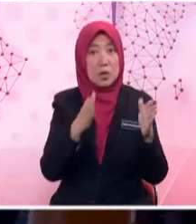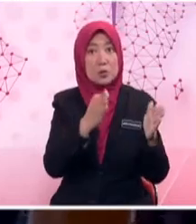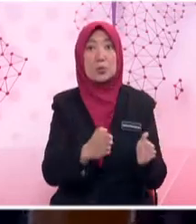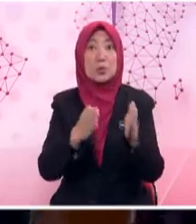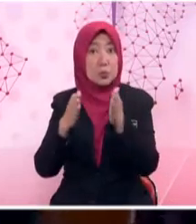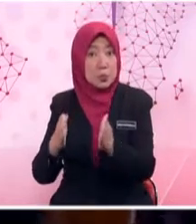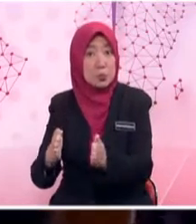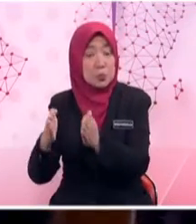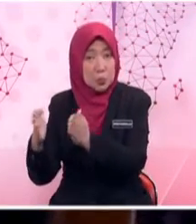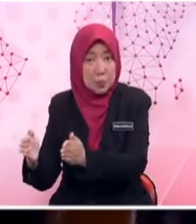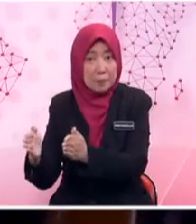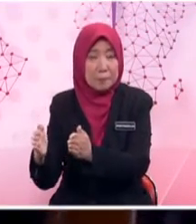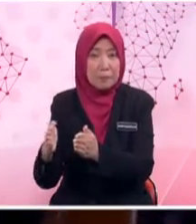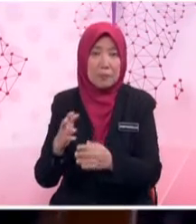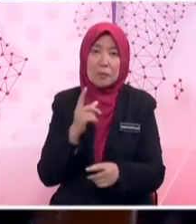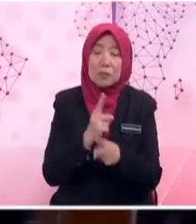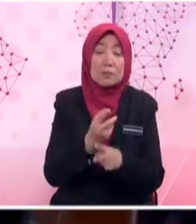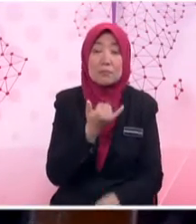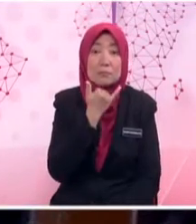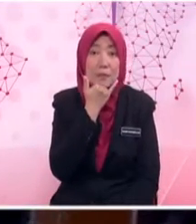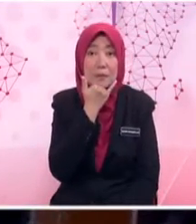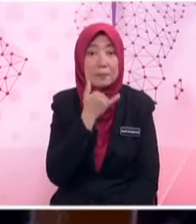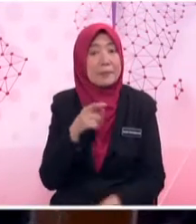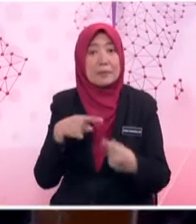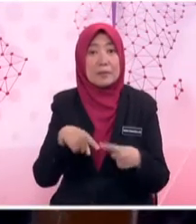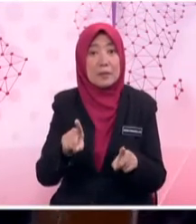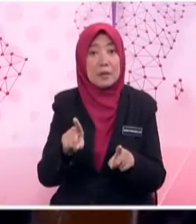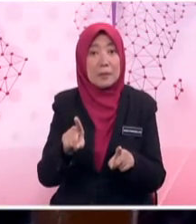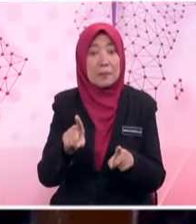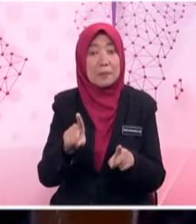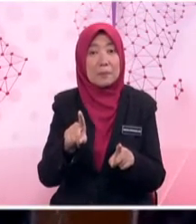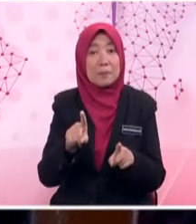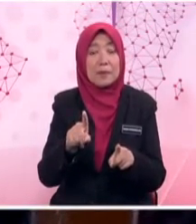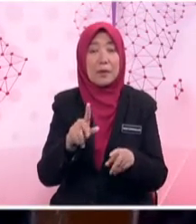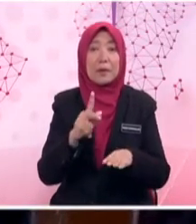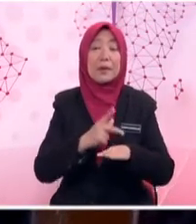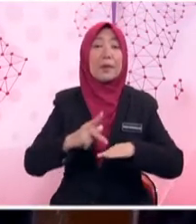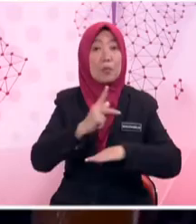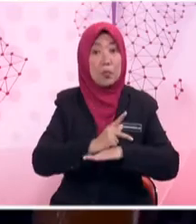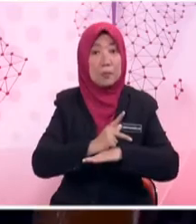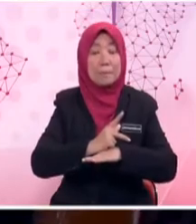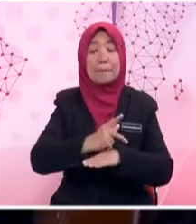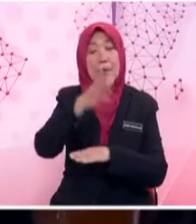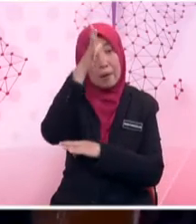adalah rasa betul ke tidak? Sedang kebun ayahnya